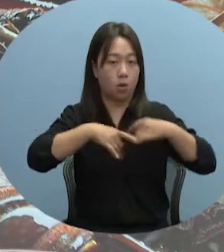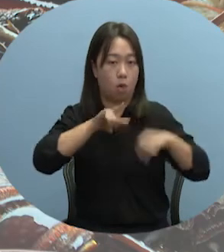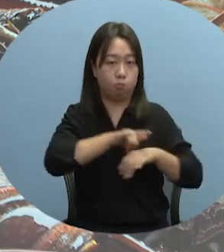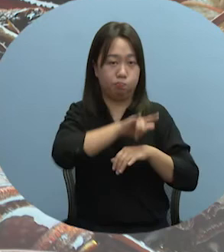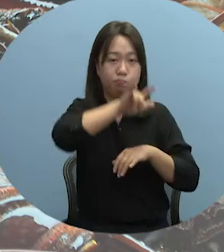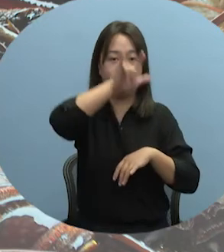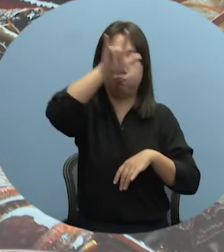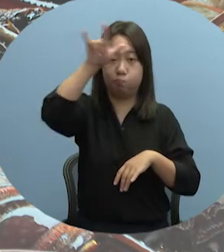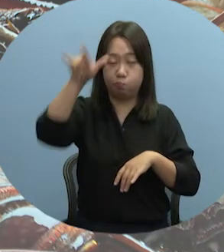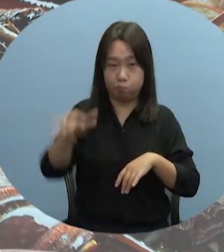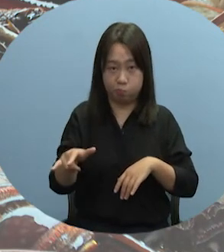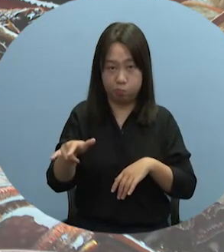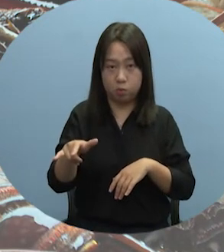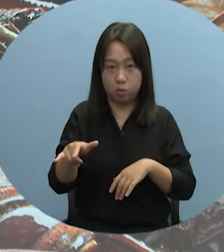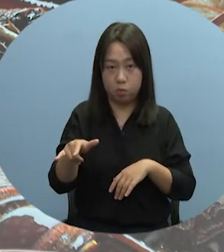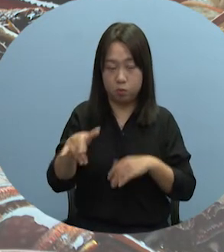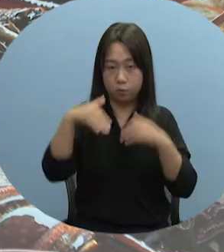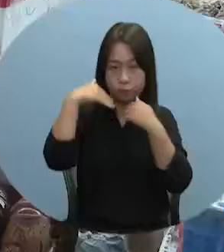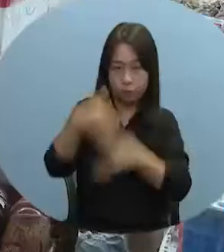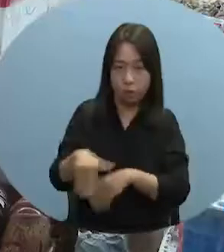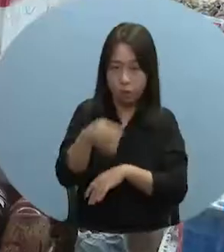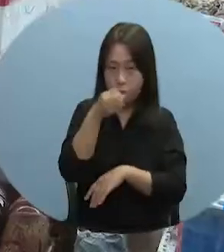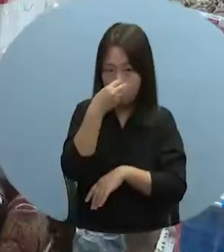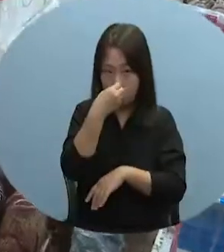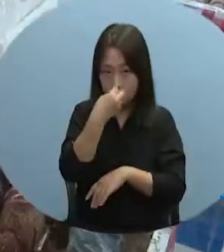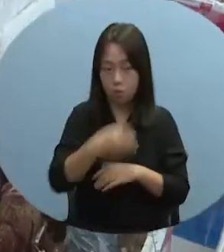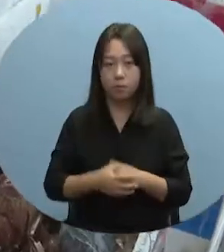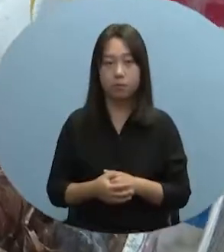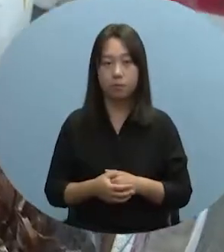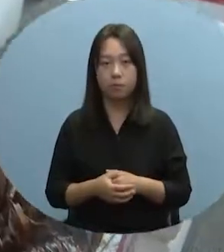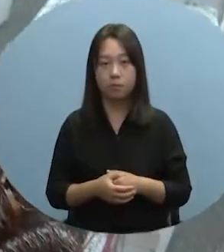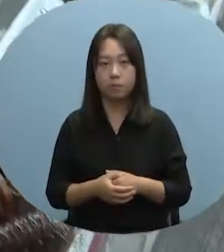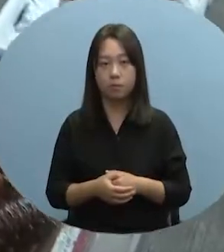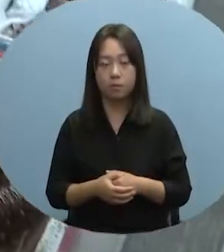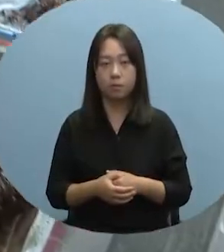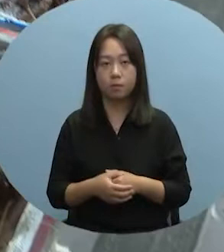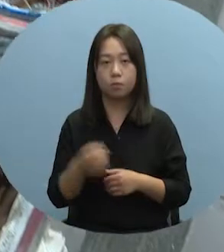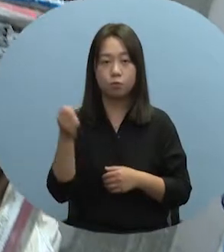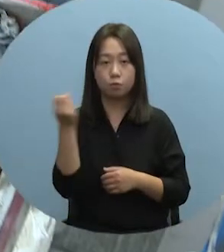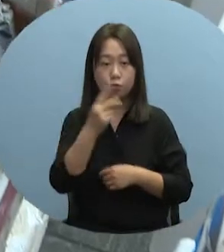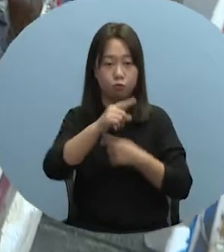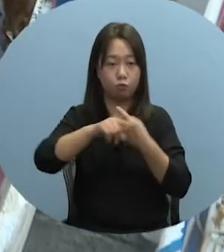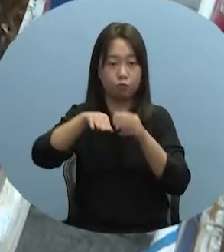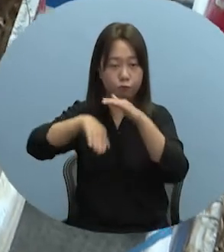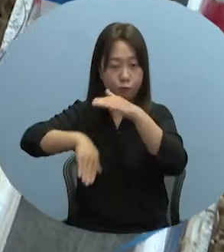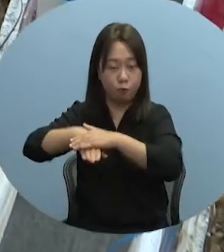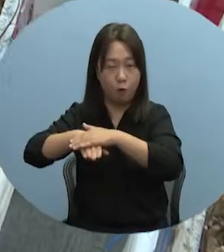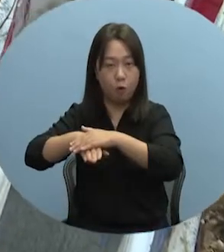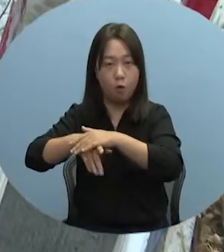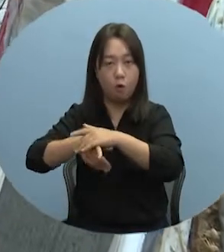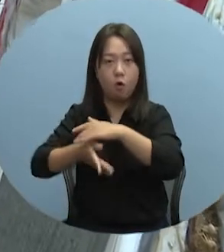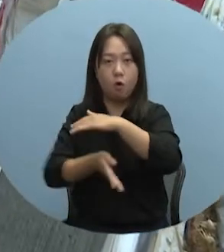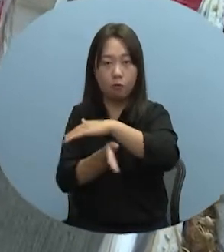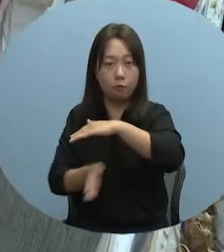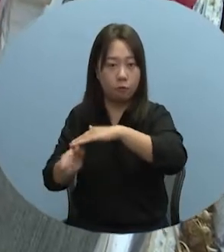运的形式呢，是输入龙虾入香港，然后呢就将它储存在一些的